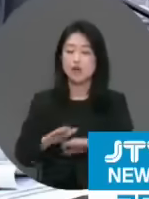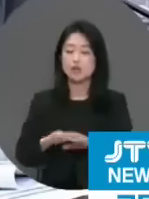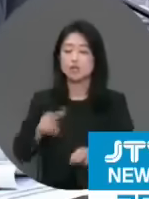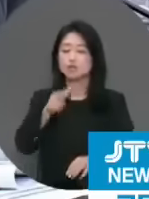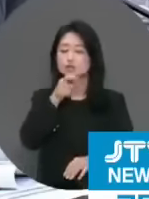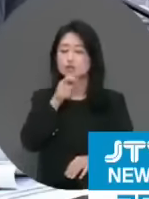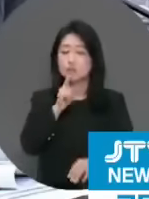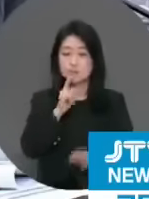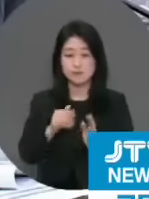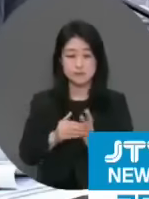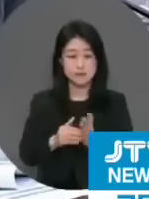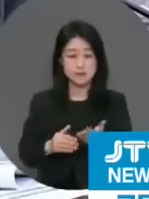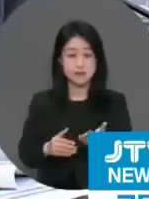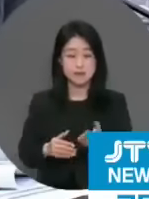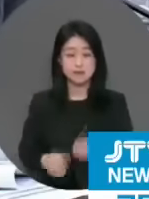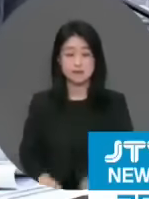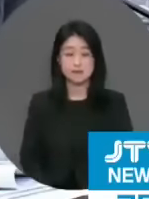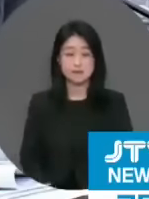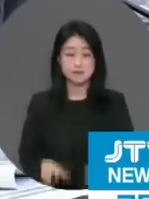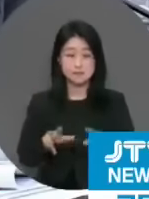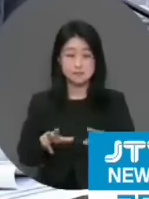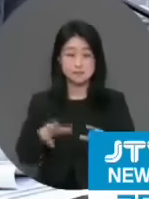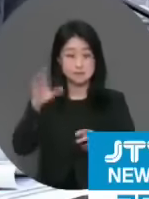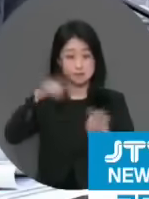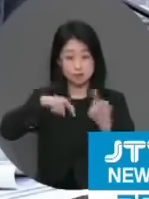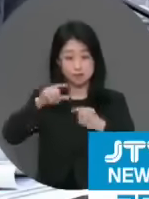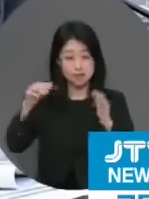지금 이 자리가 끝난 거라고 생각하십니까?